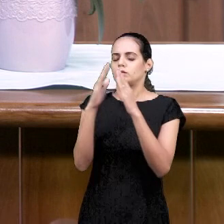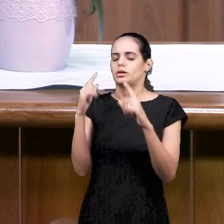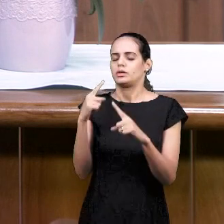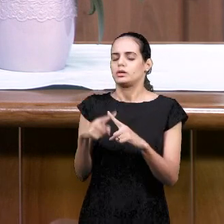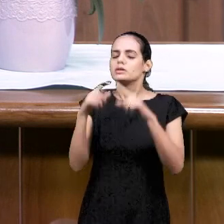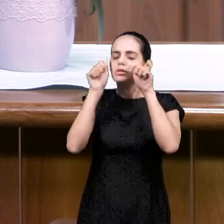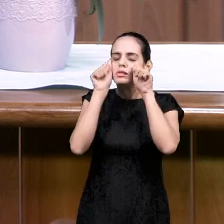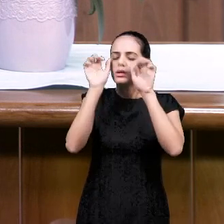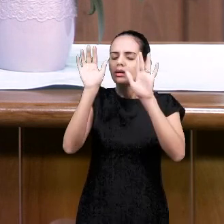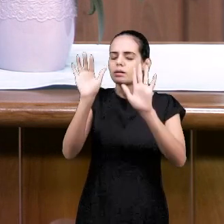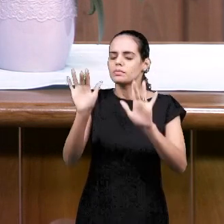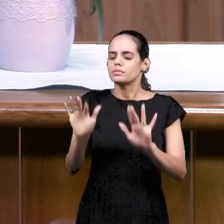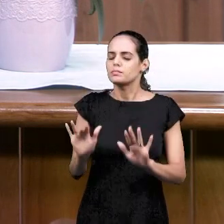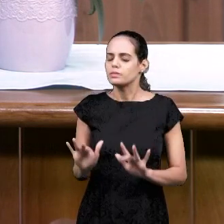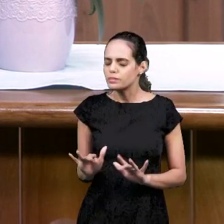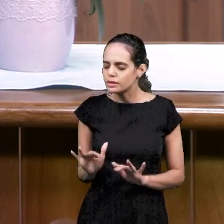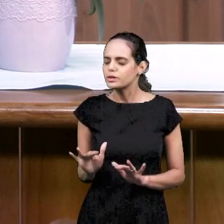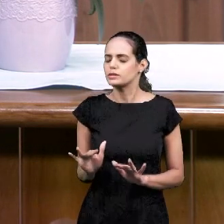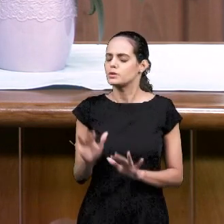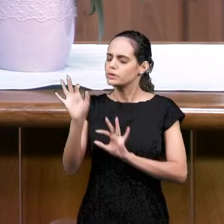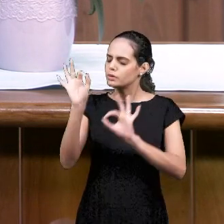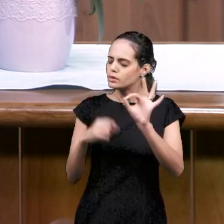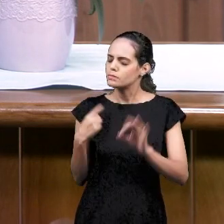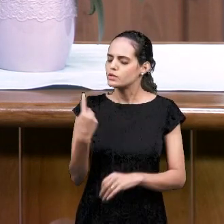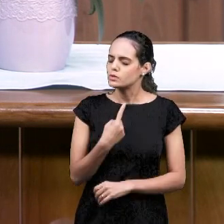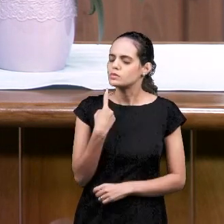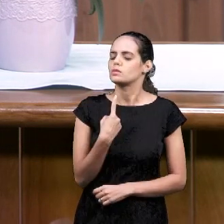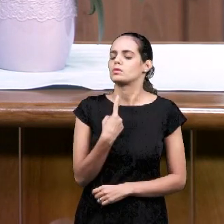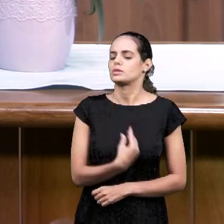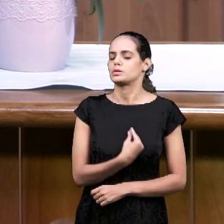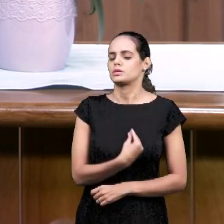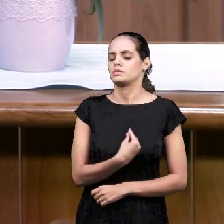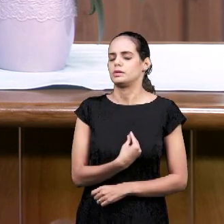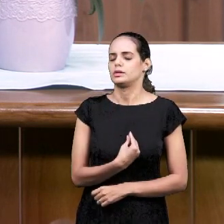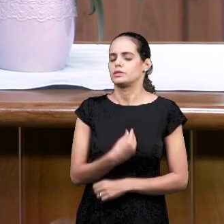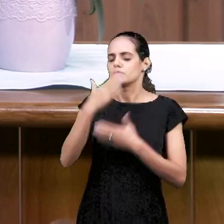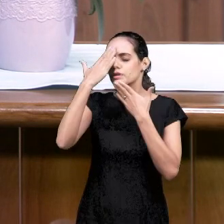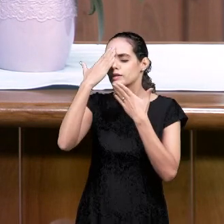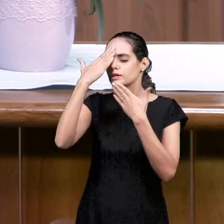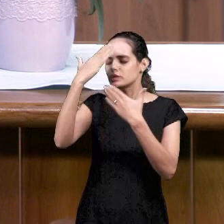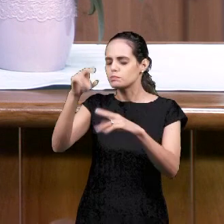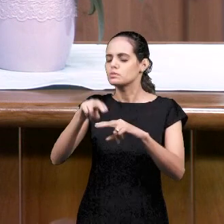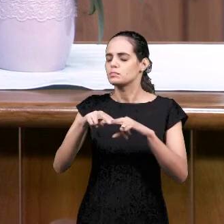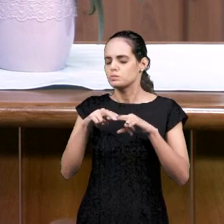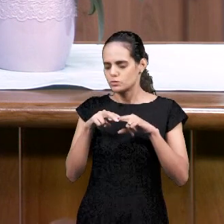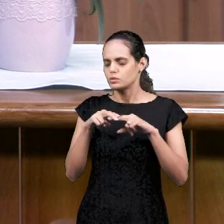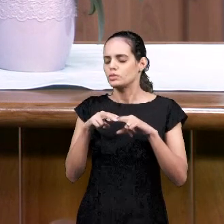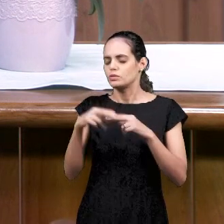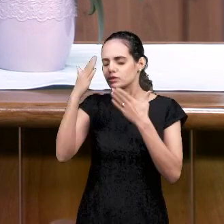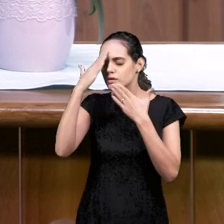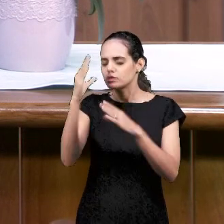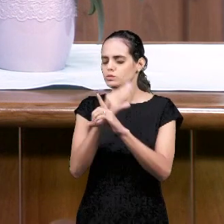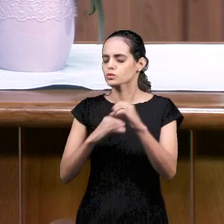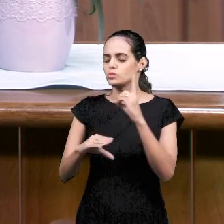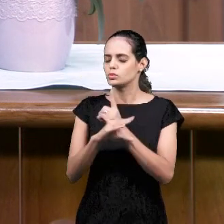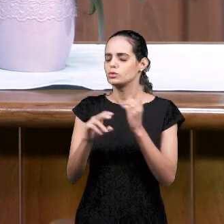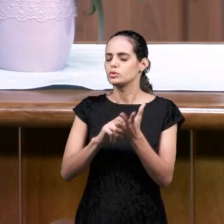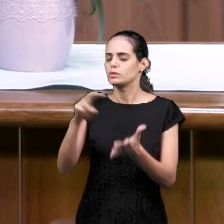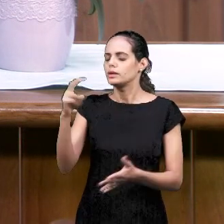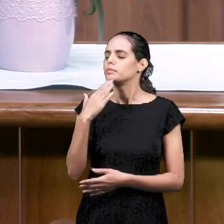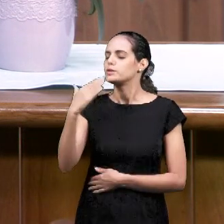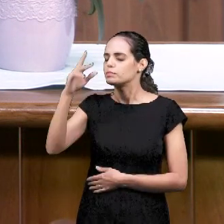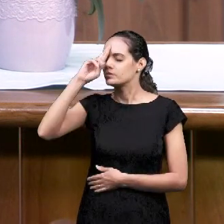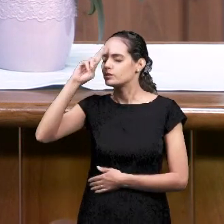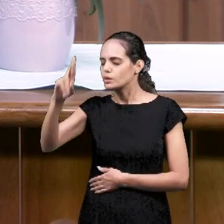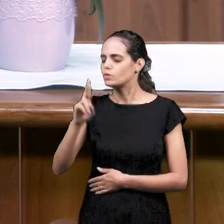prête, la bénédiction plus grande qui est prête pour nous. Nous te louons pour cela et sur ton autel, nous remettons le culte de ce matin en demandant au Seigneur,